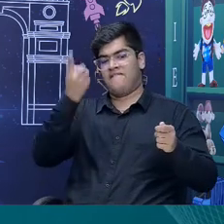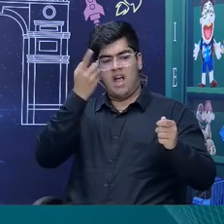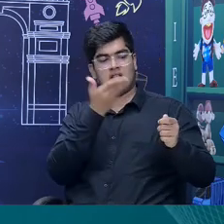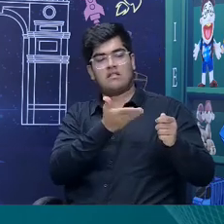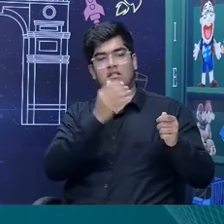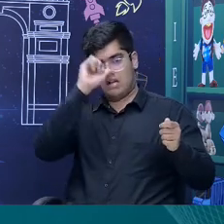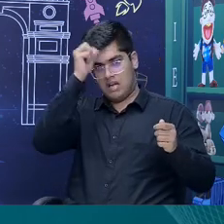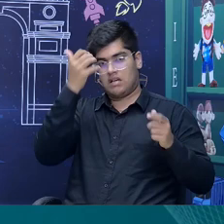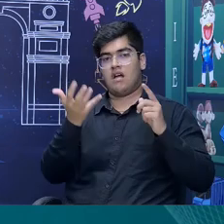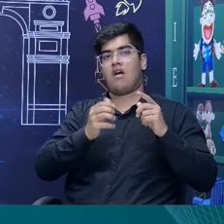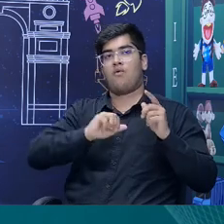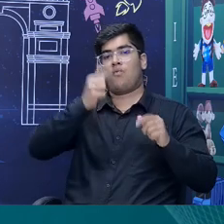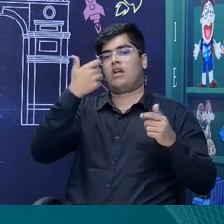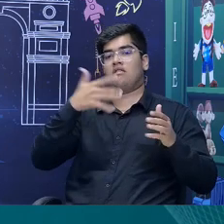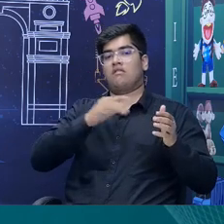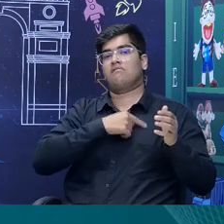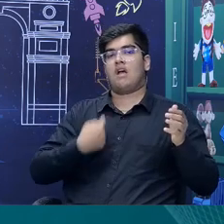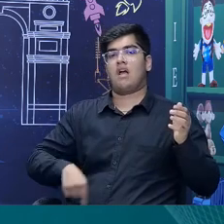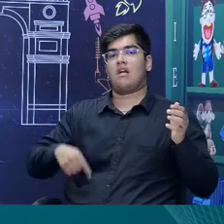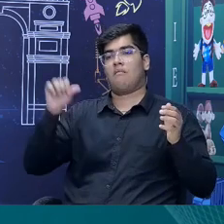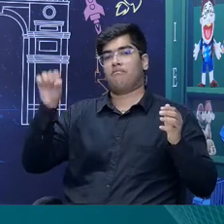से चीन पापुलेशन